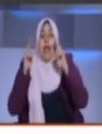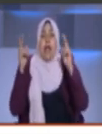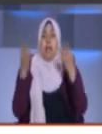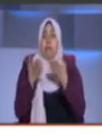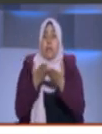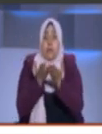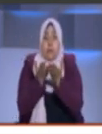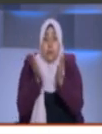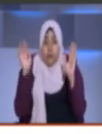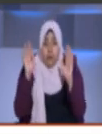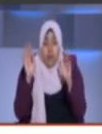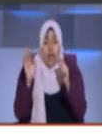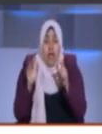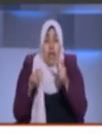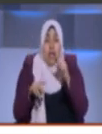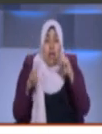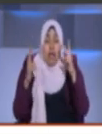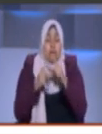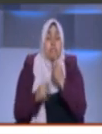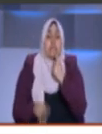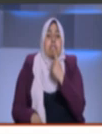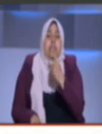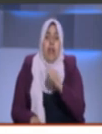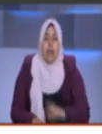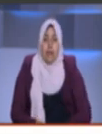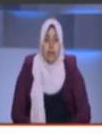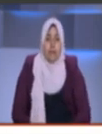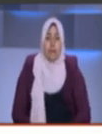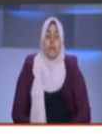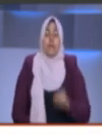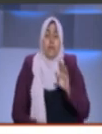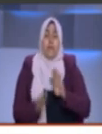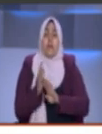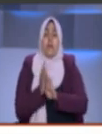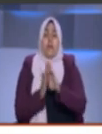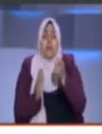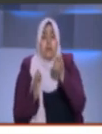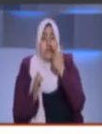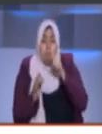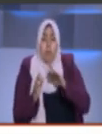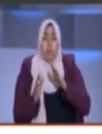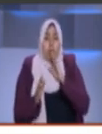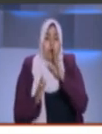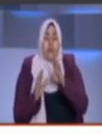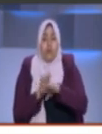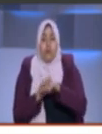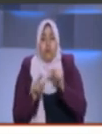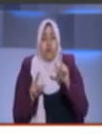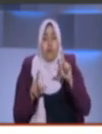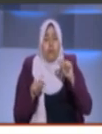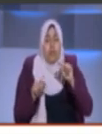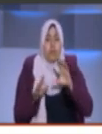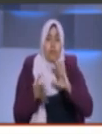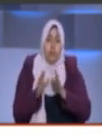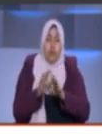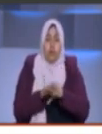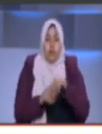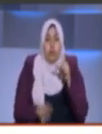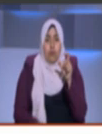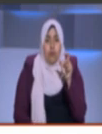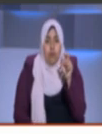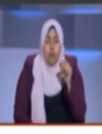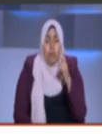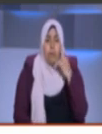قبل سنة من الآن. وحتى إن وصل يعني قد لا يصل حتى بشكل متكافئ أو منصف، على أي حال هذه نقطة